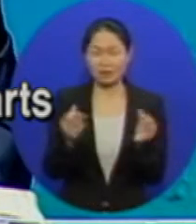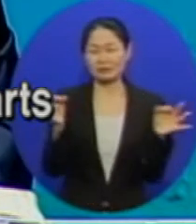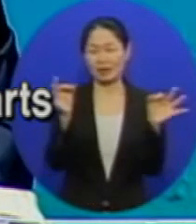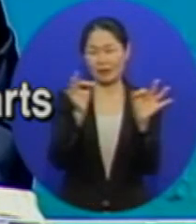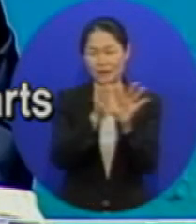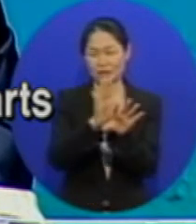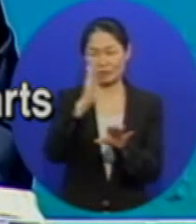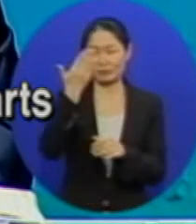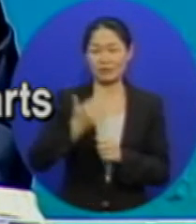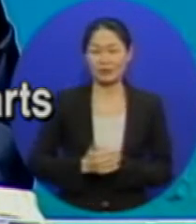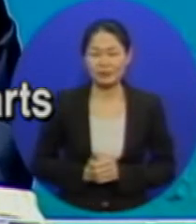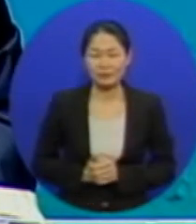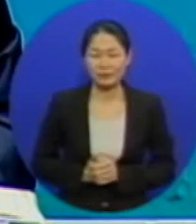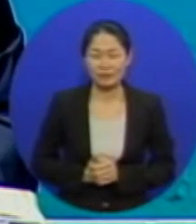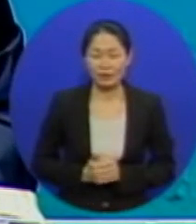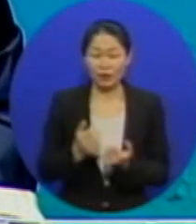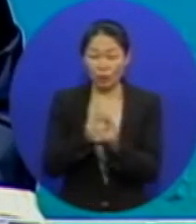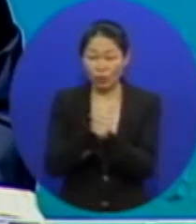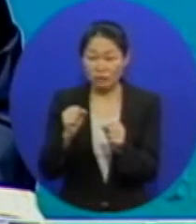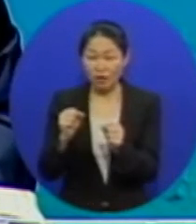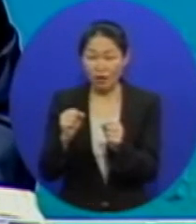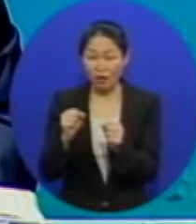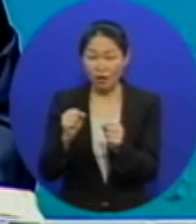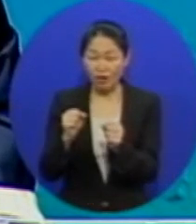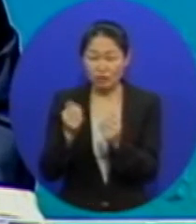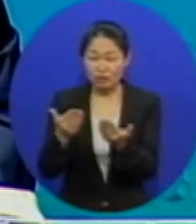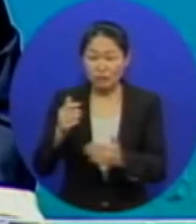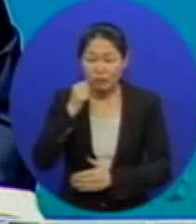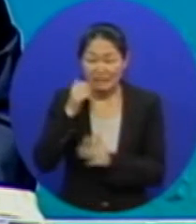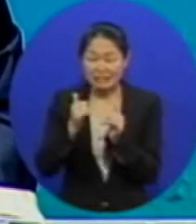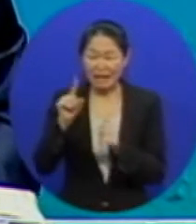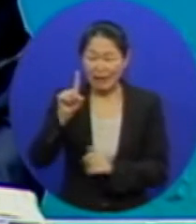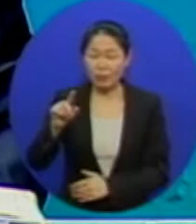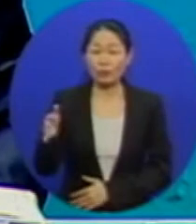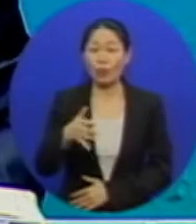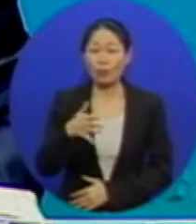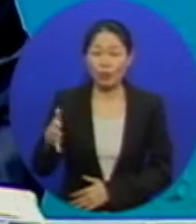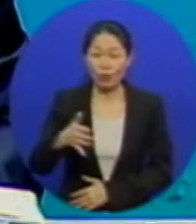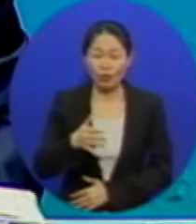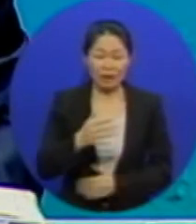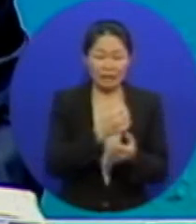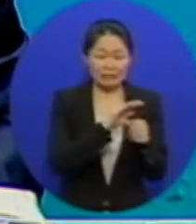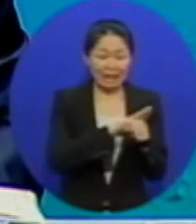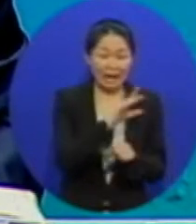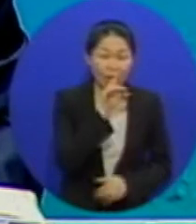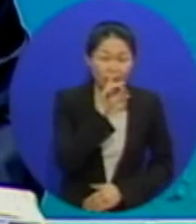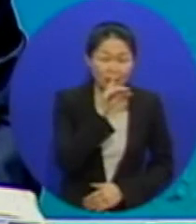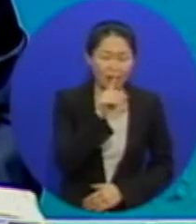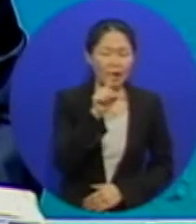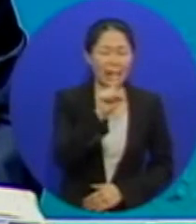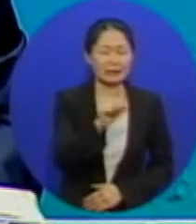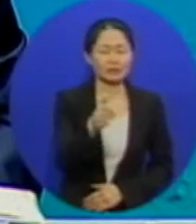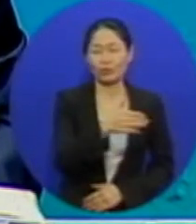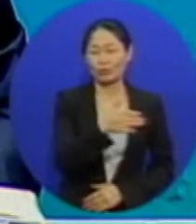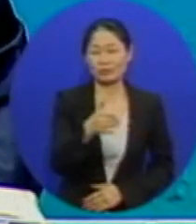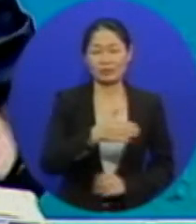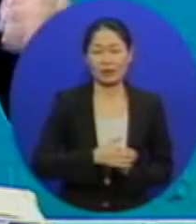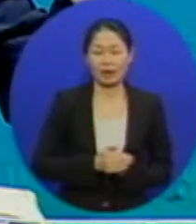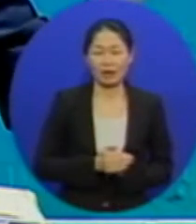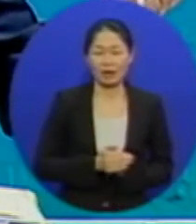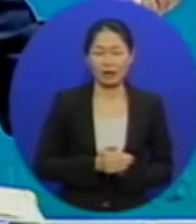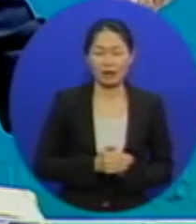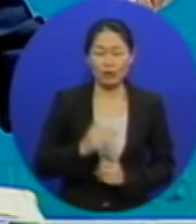버립니다 용서 못할 사람 한 사람 없고 사랑 안 되는 사람 한 사람도 없어요